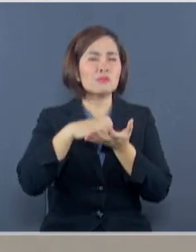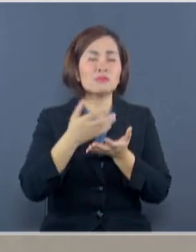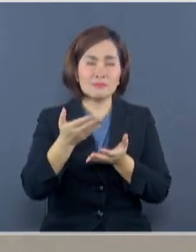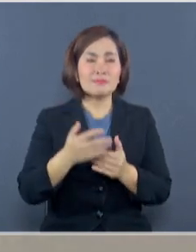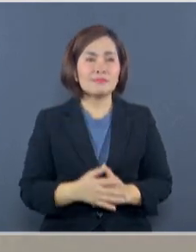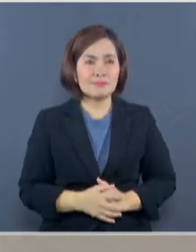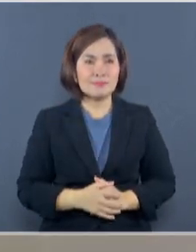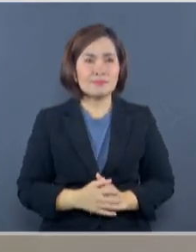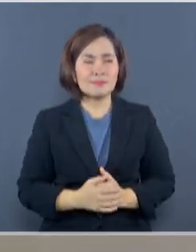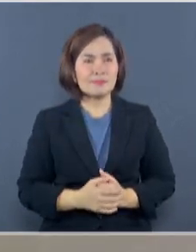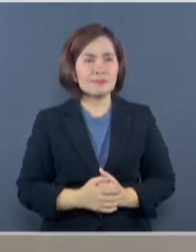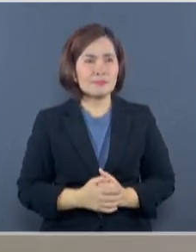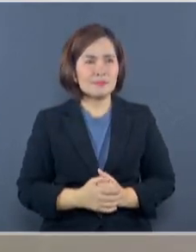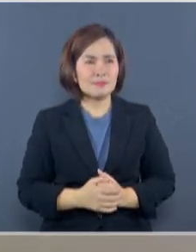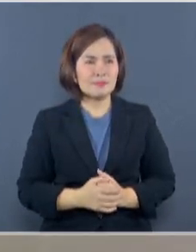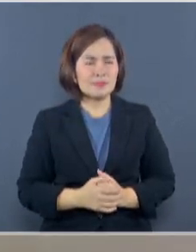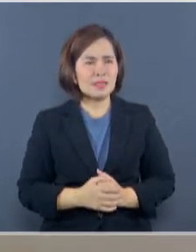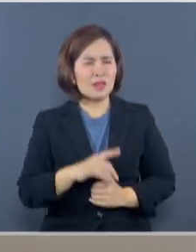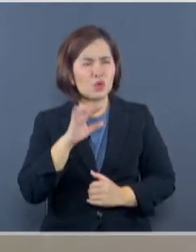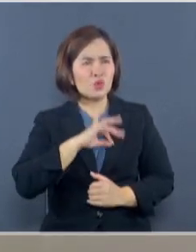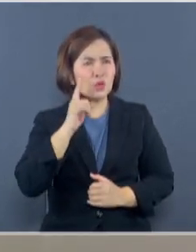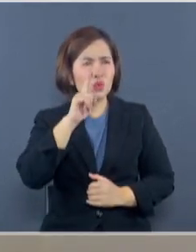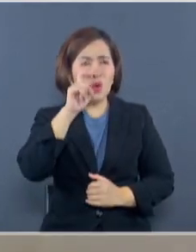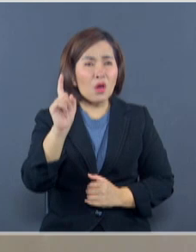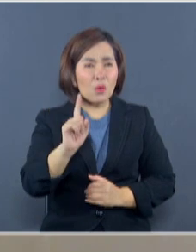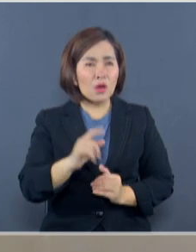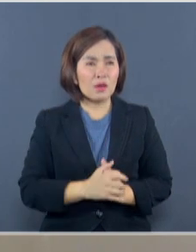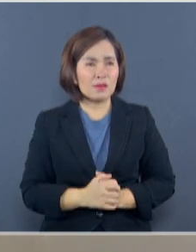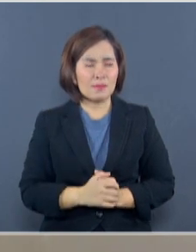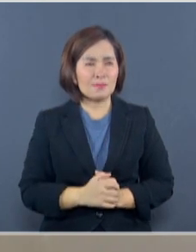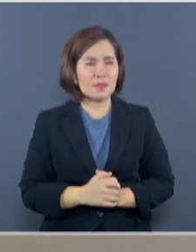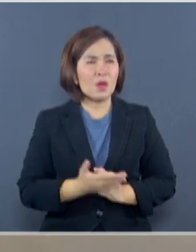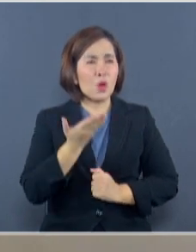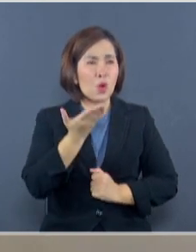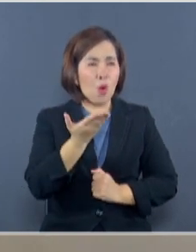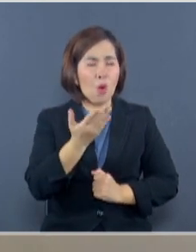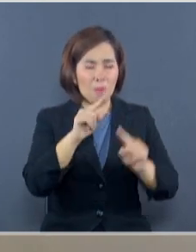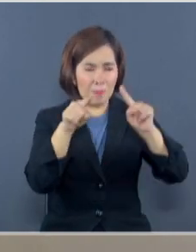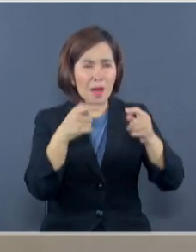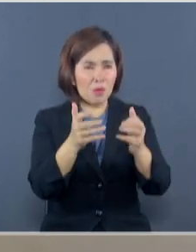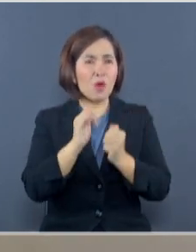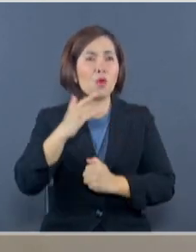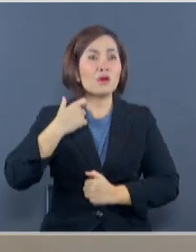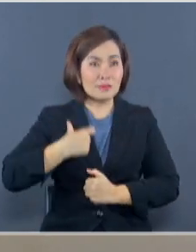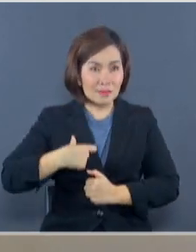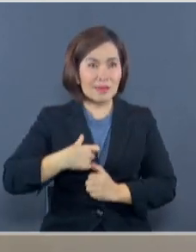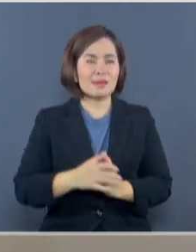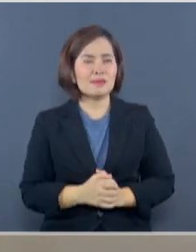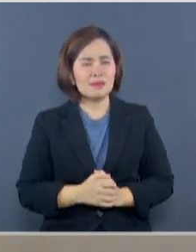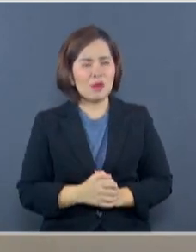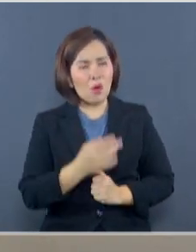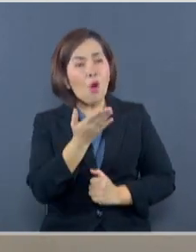ายกันค่ะ เอะใจตอนไหน ผมขอใบอนุญาตทนายความเขาว่าเขามีใบอนุญาต